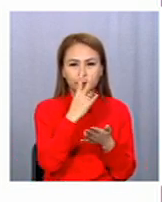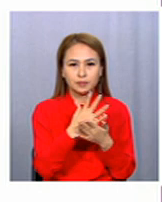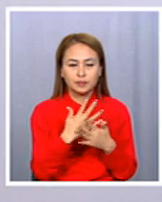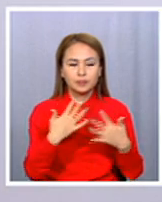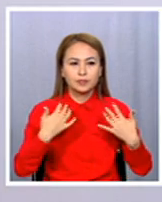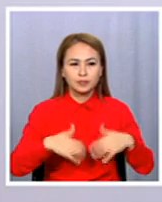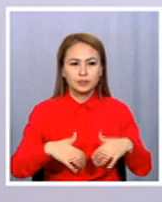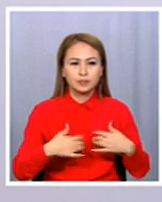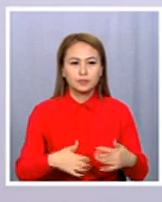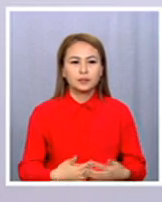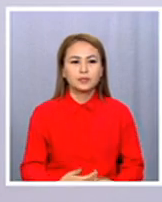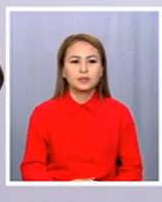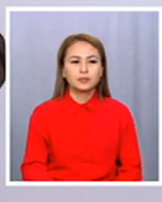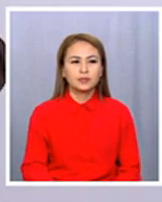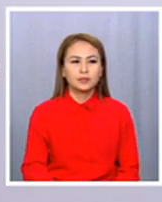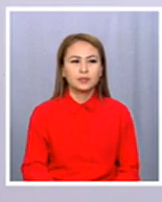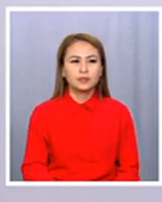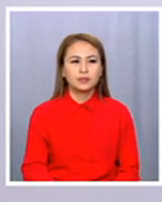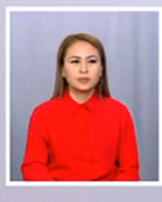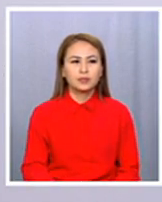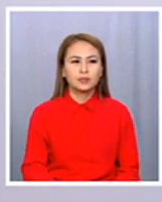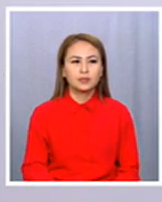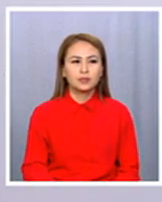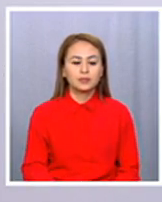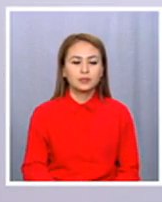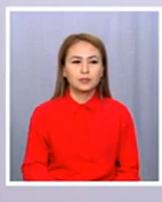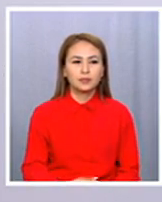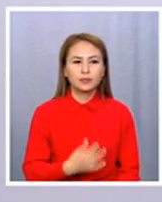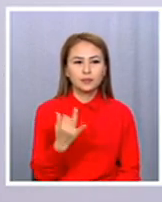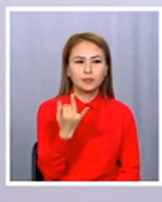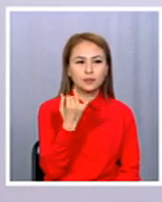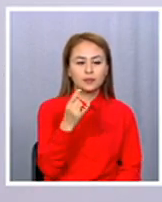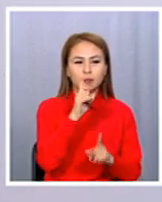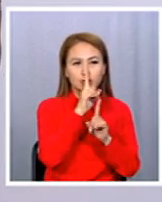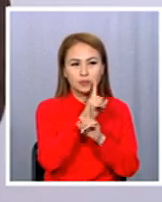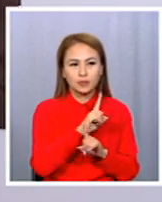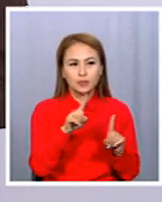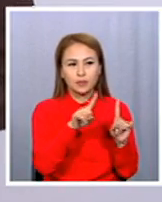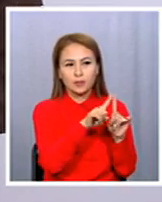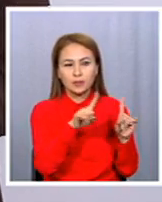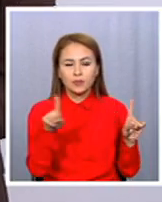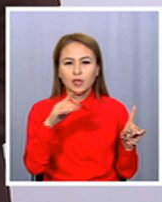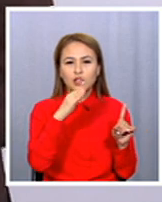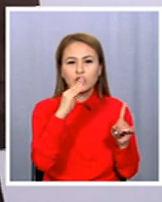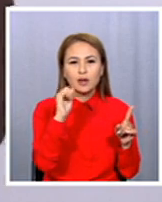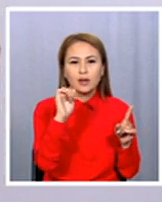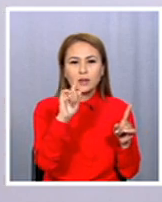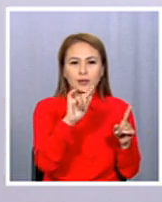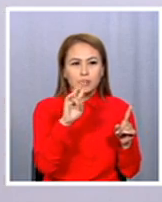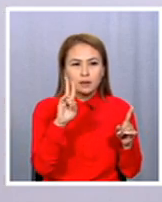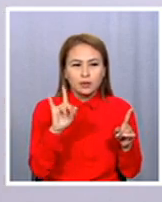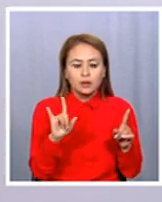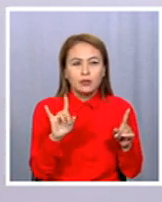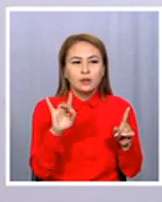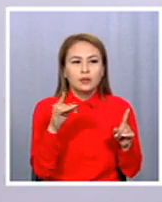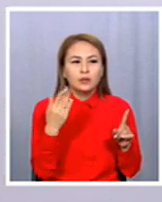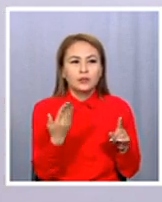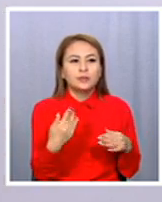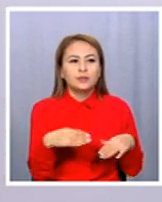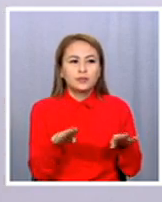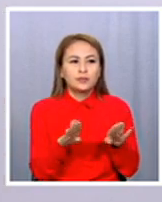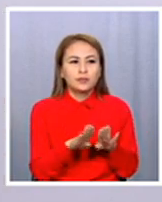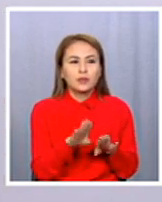сан. Ал енді балар, бұрыштың қызықты бір ерекше түрі жазыңқы бұрышты қарастырайық. Мінекей, экрандағы